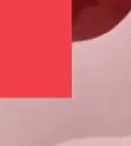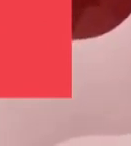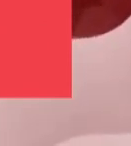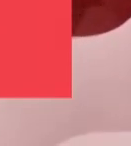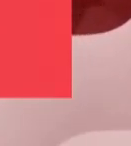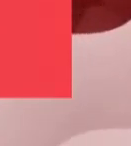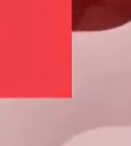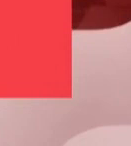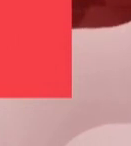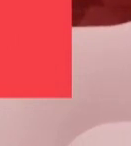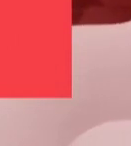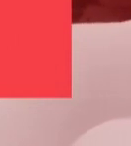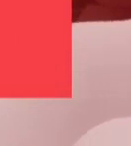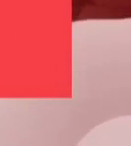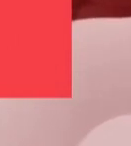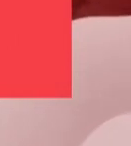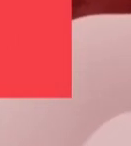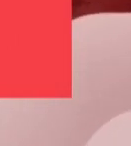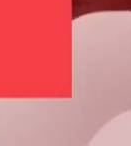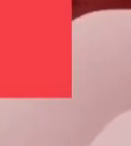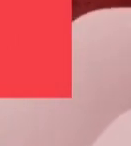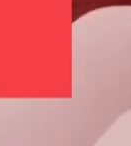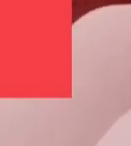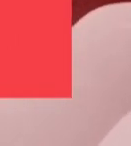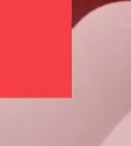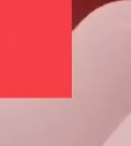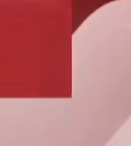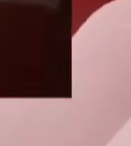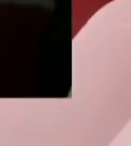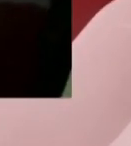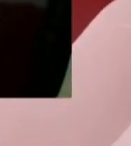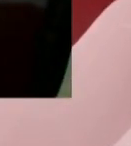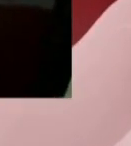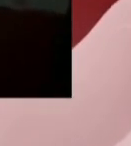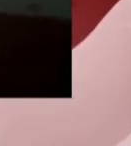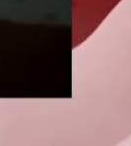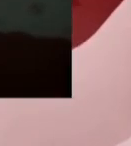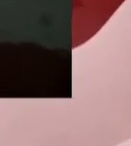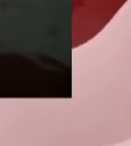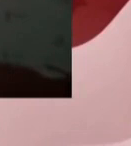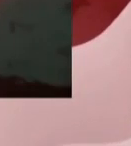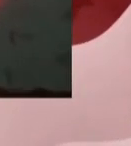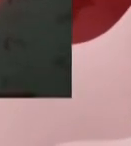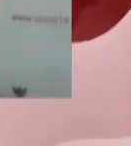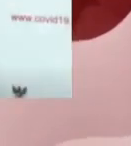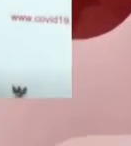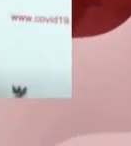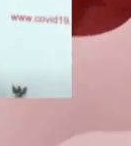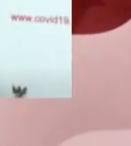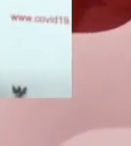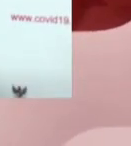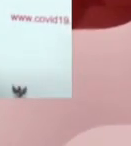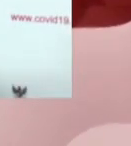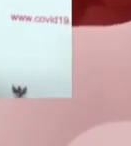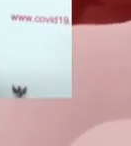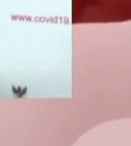protokol kesehatan. Lindungi diri, lindungi negeri. Terima kasih Anda masih bersama kami dan